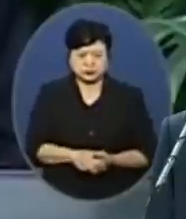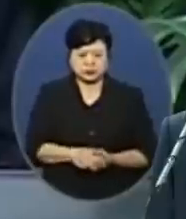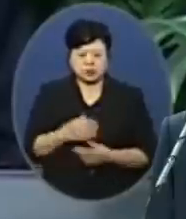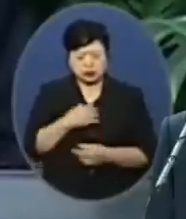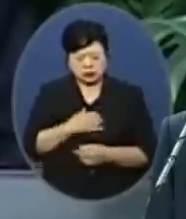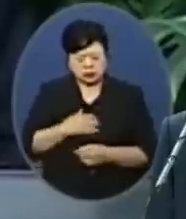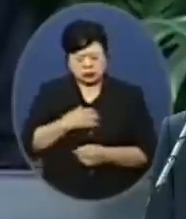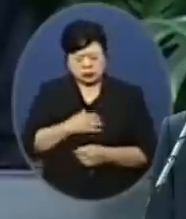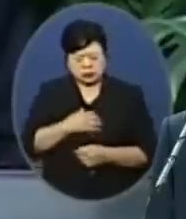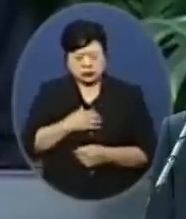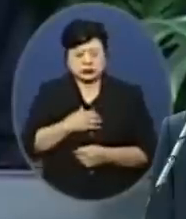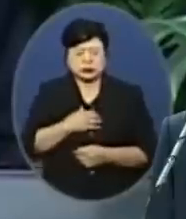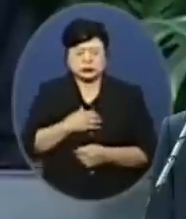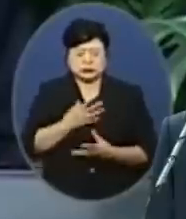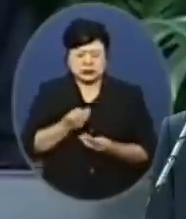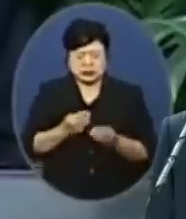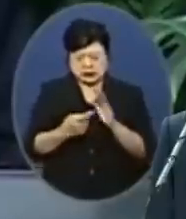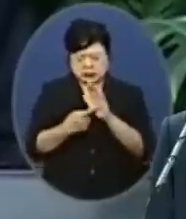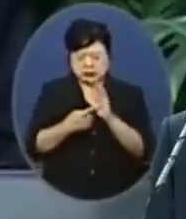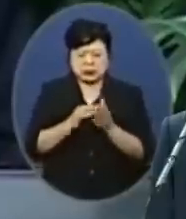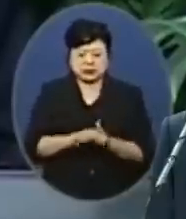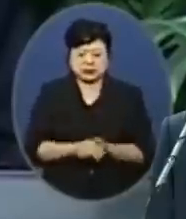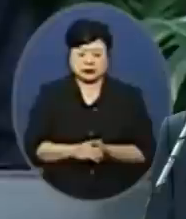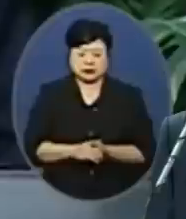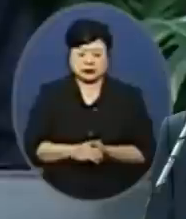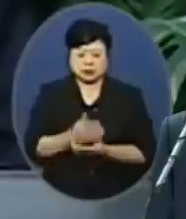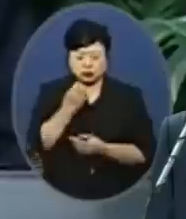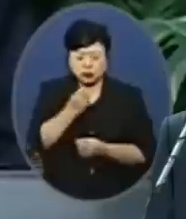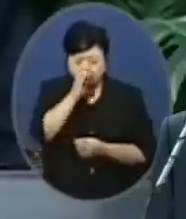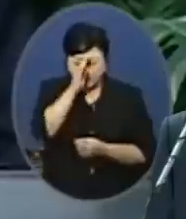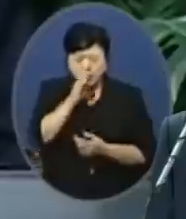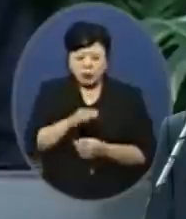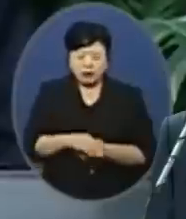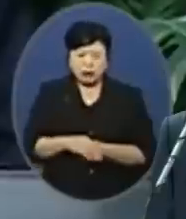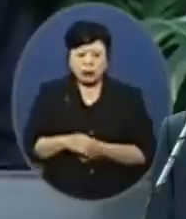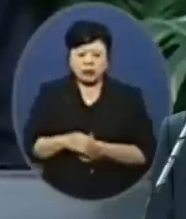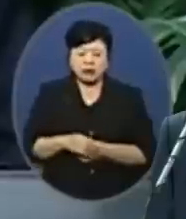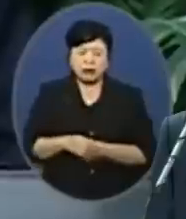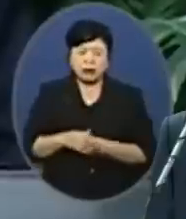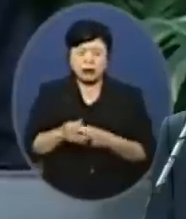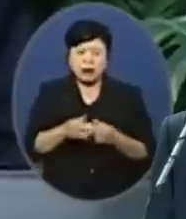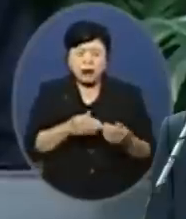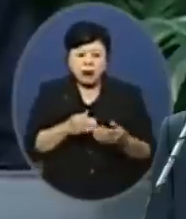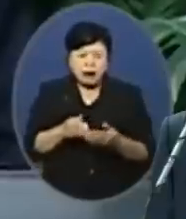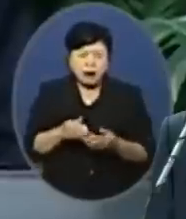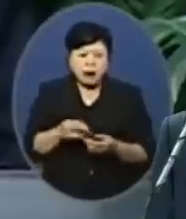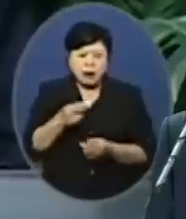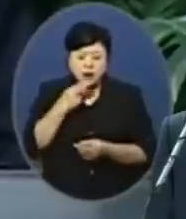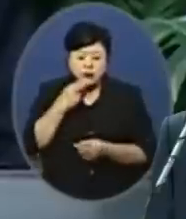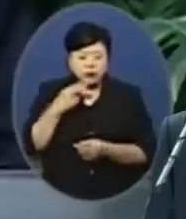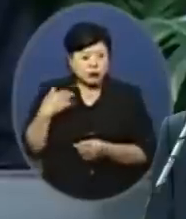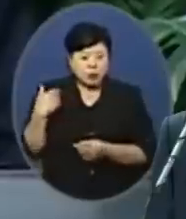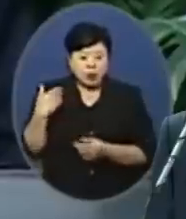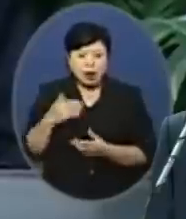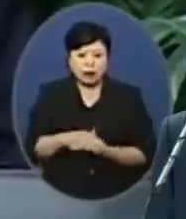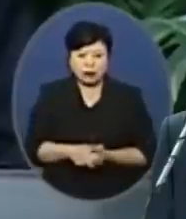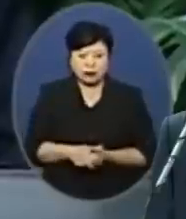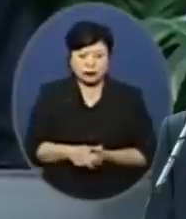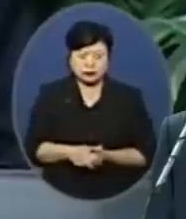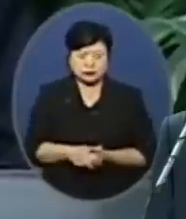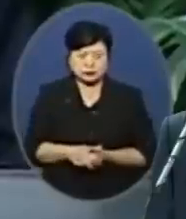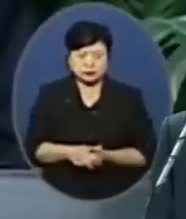괴로움이 형언할 수 없는 것입니다. 우울증은 알아보지 않은 사람은 그 무서운 괴로움을